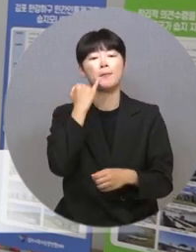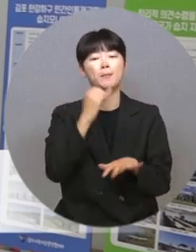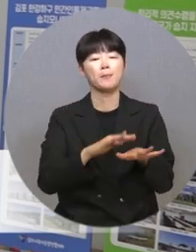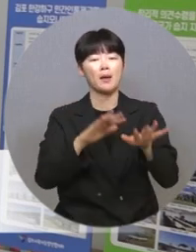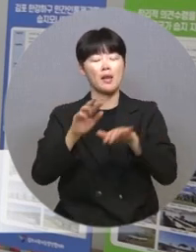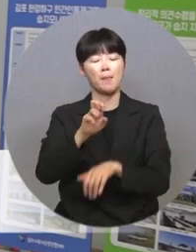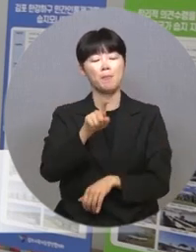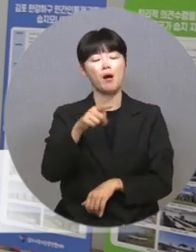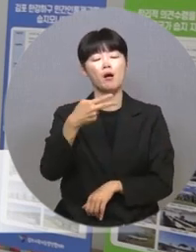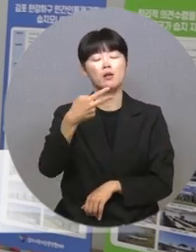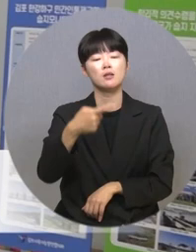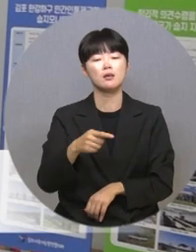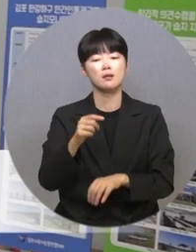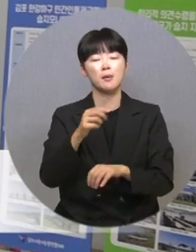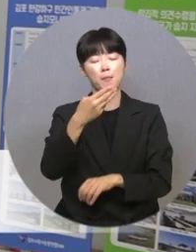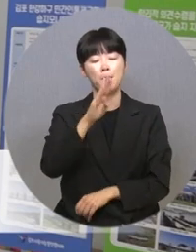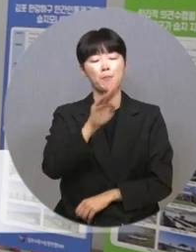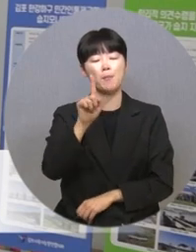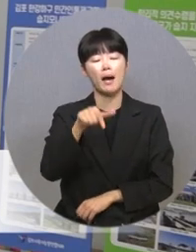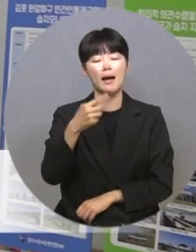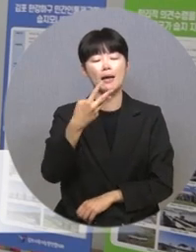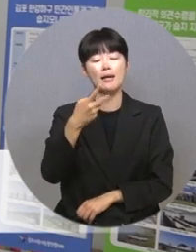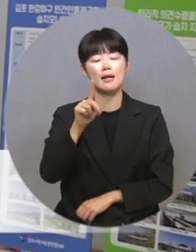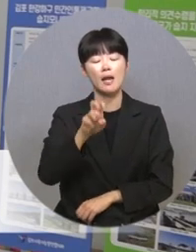머드 박람회와 함께하는